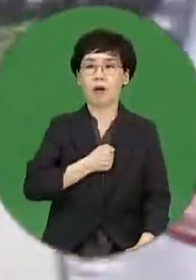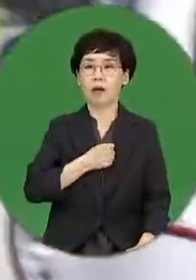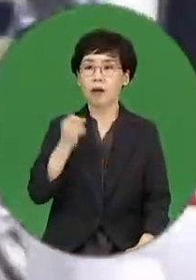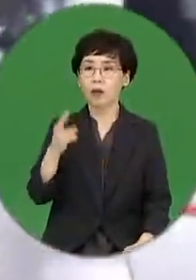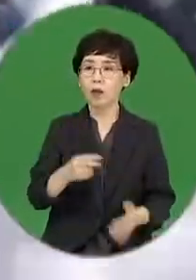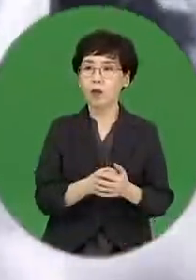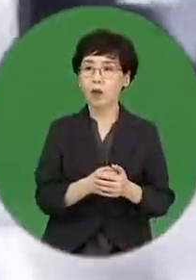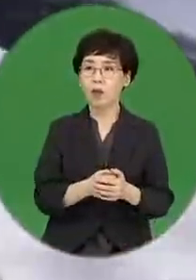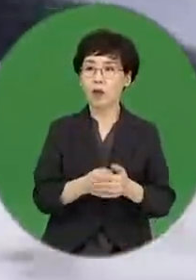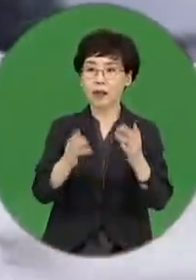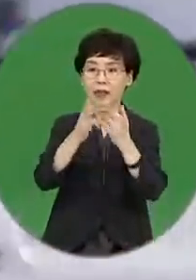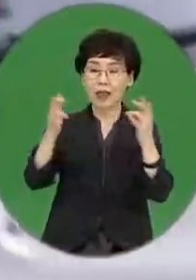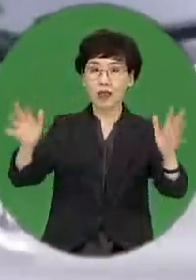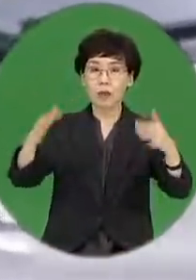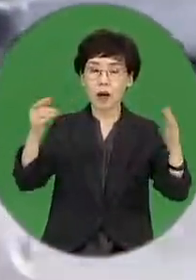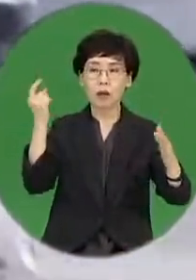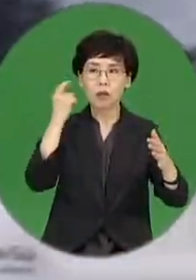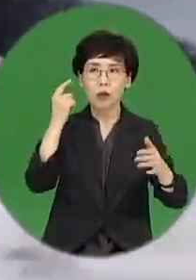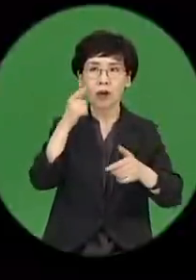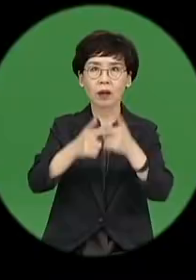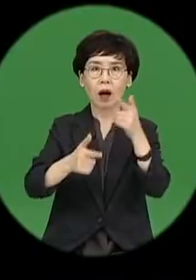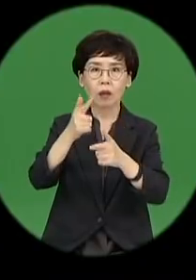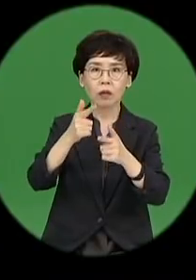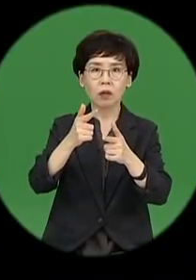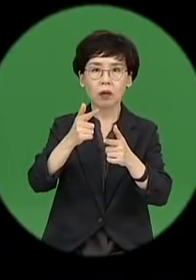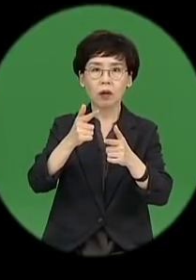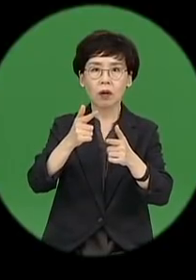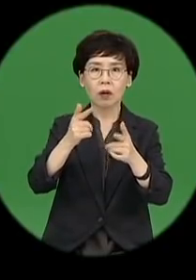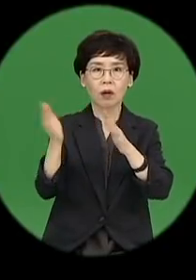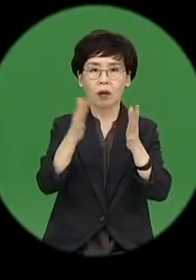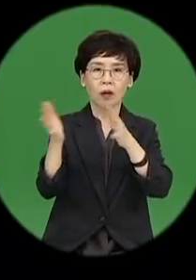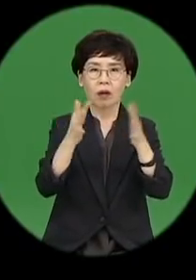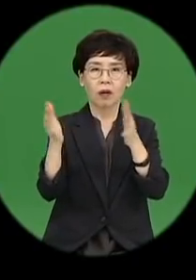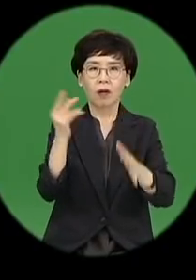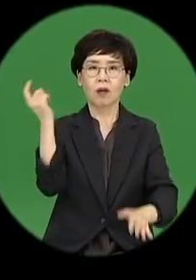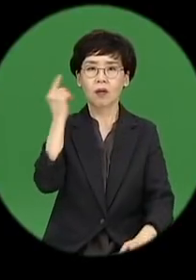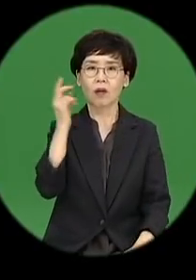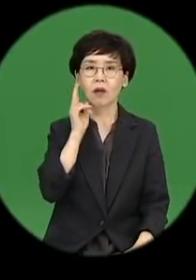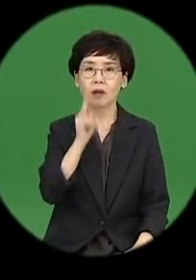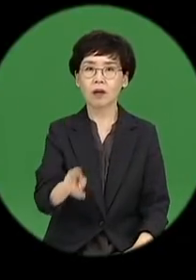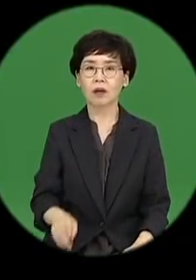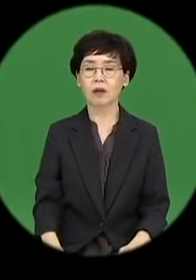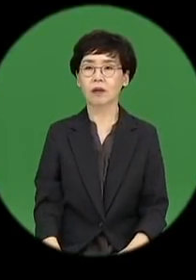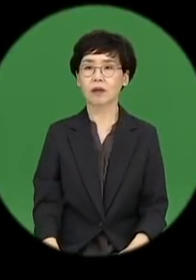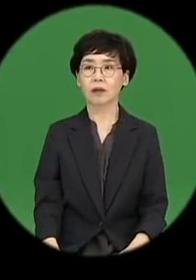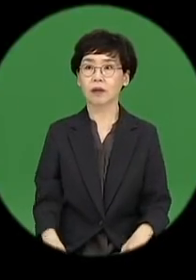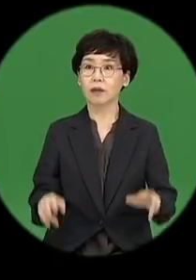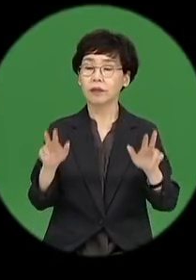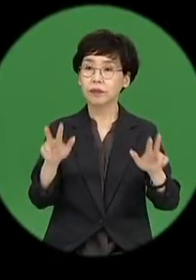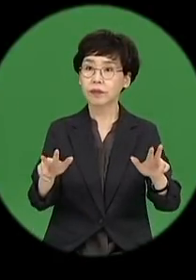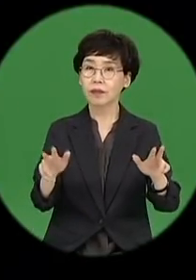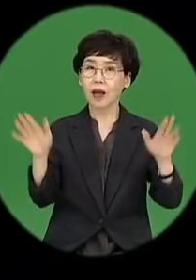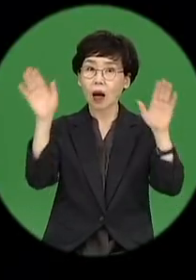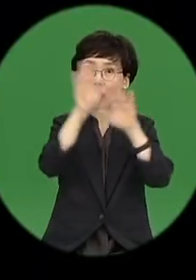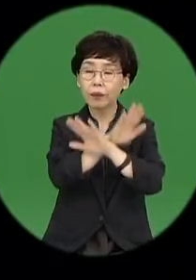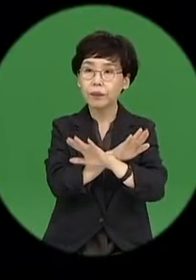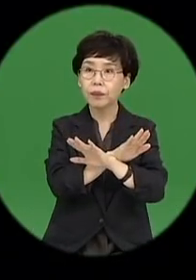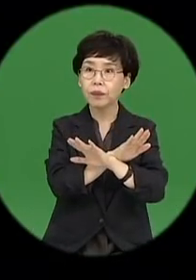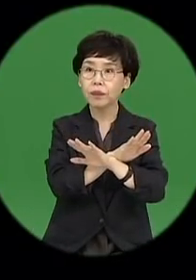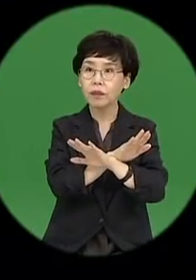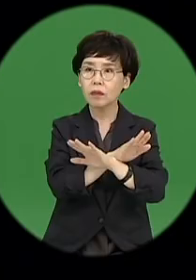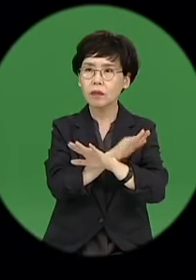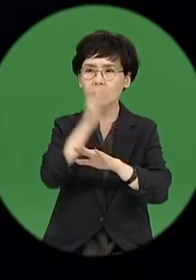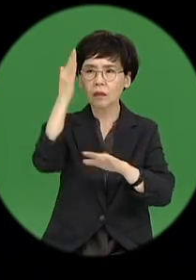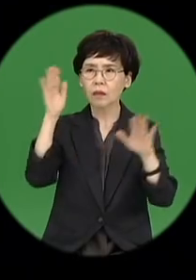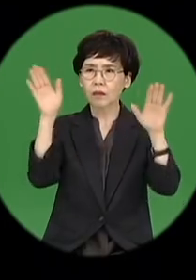바람 소리와 함께 나뭇잎들이 굉장히 흔들리고 있는 걸 보실 수 있습니다. 예, 지금 또 깜깜한데요. 이게